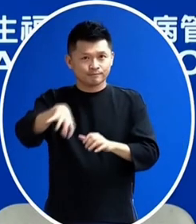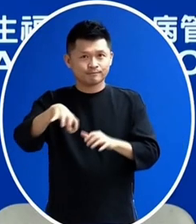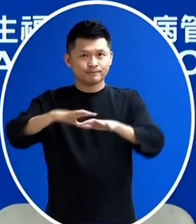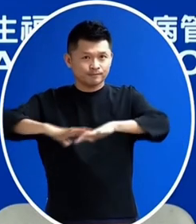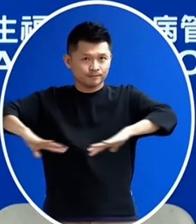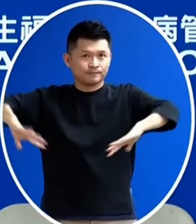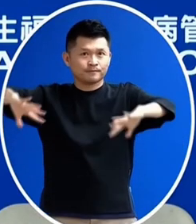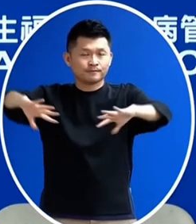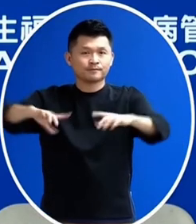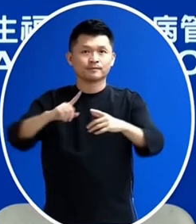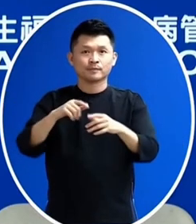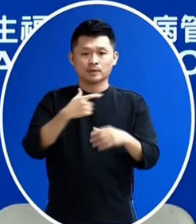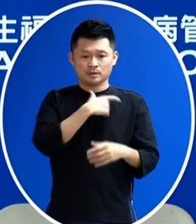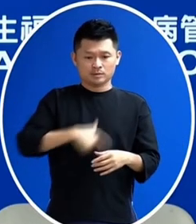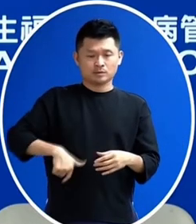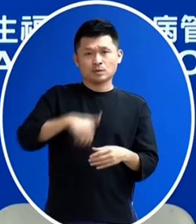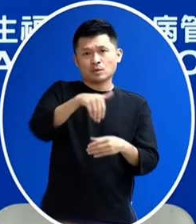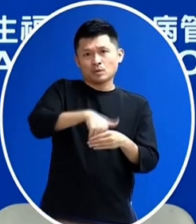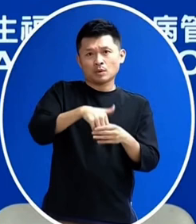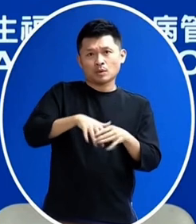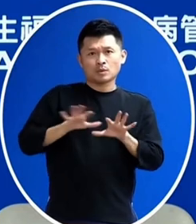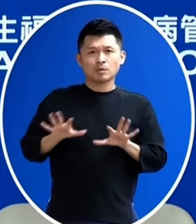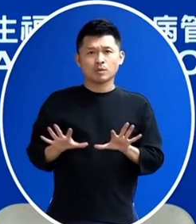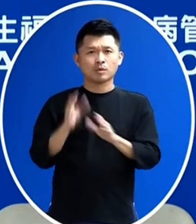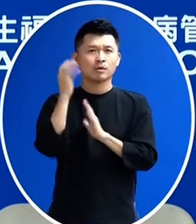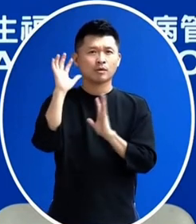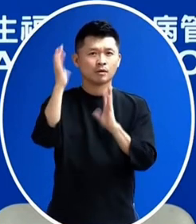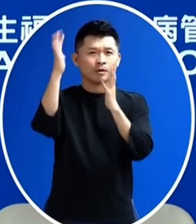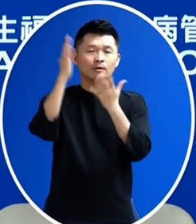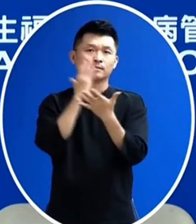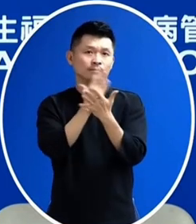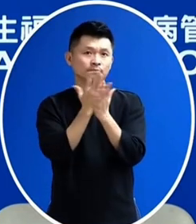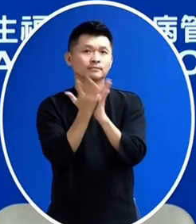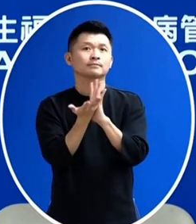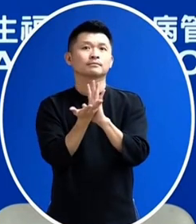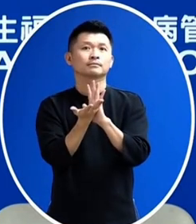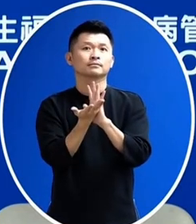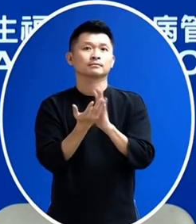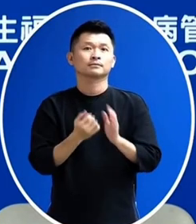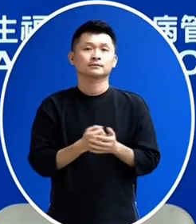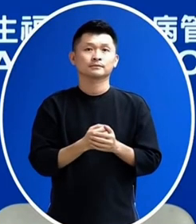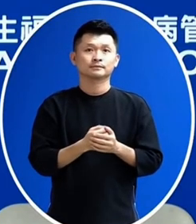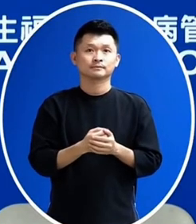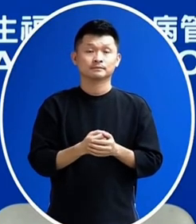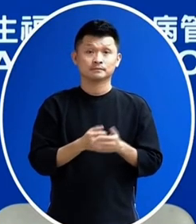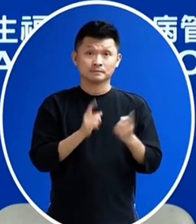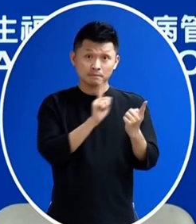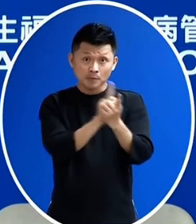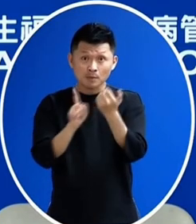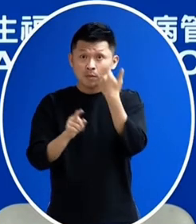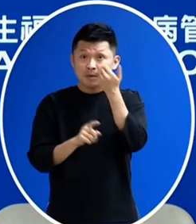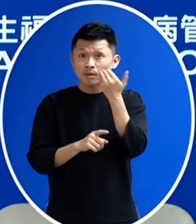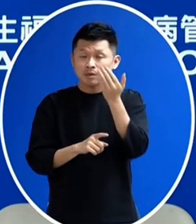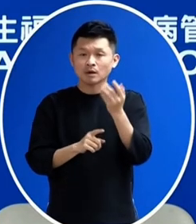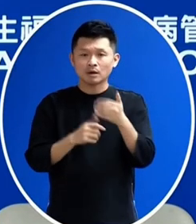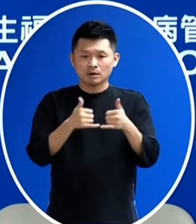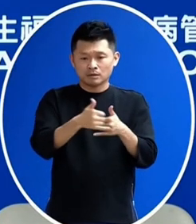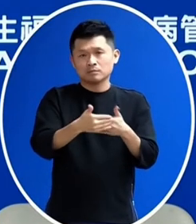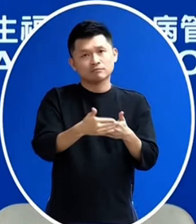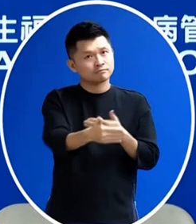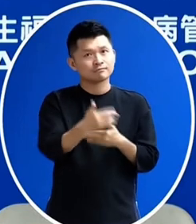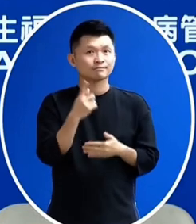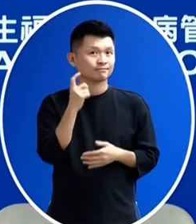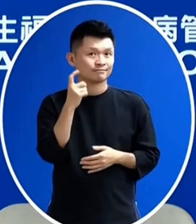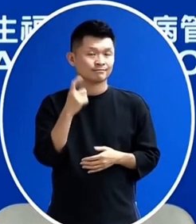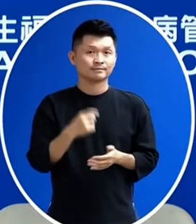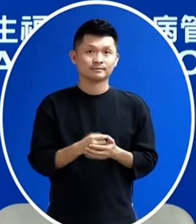是这个选举造势，那这些都跟很多不特定的对象不能保持社交距离，那